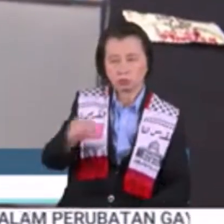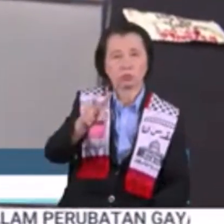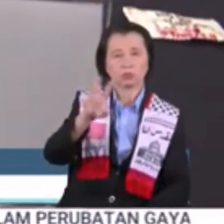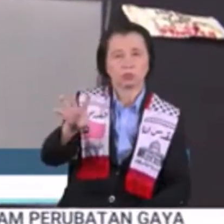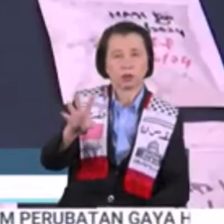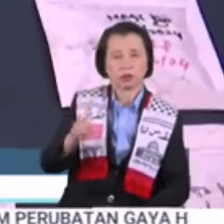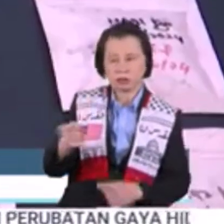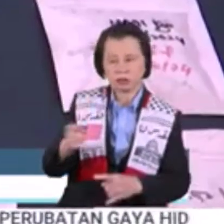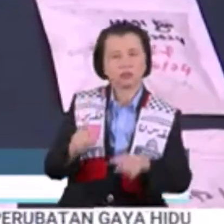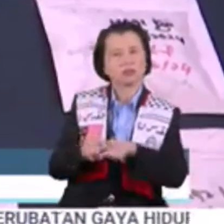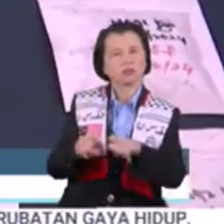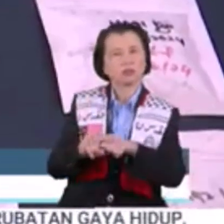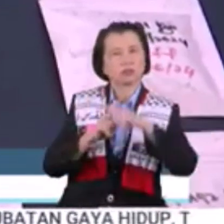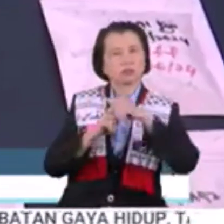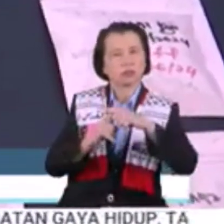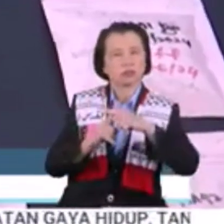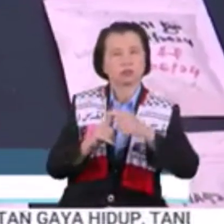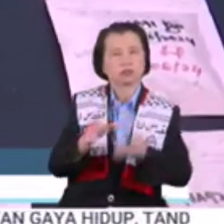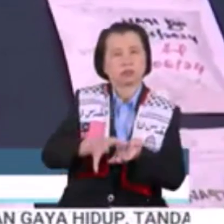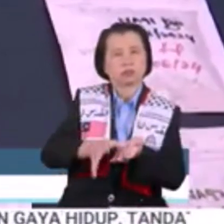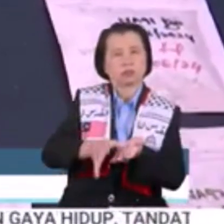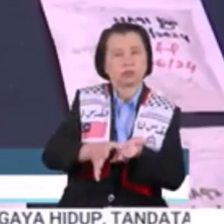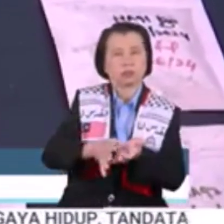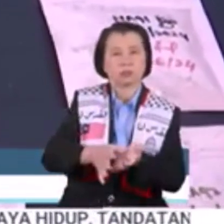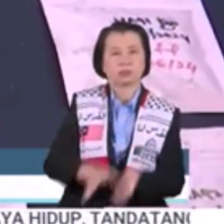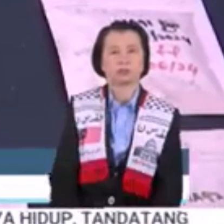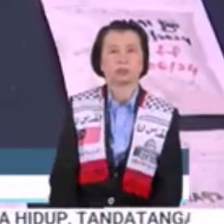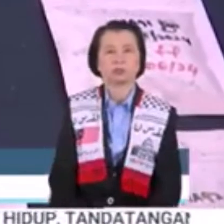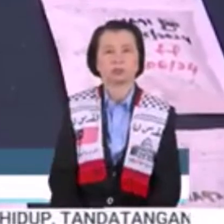didapati positif dadah.